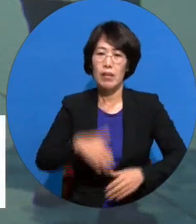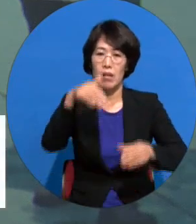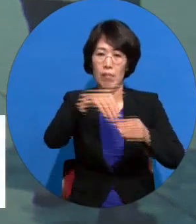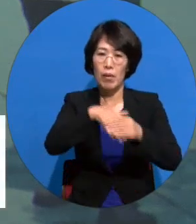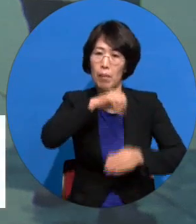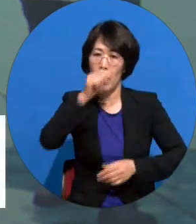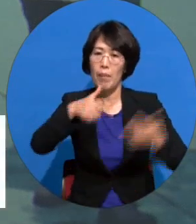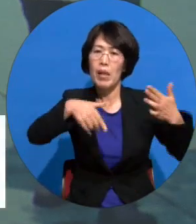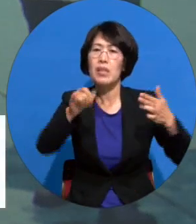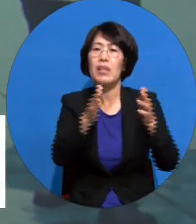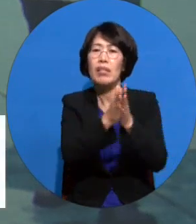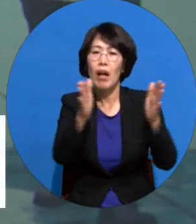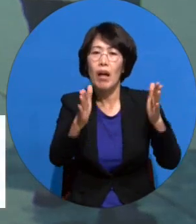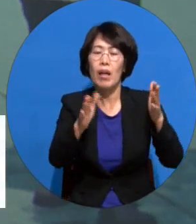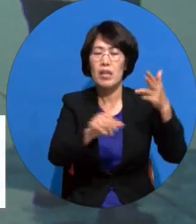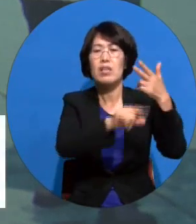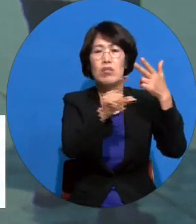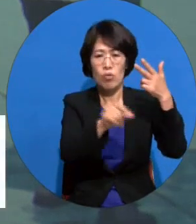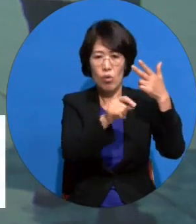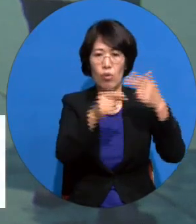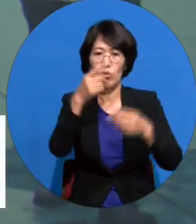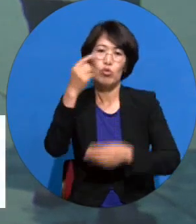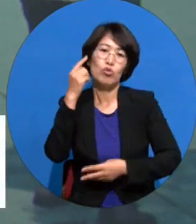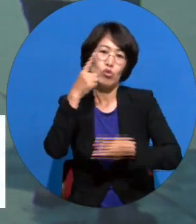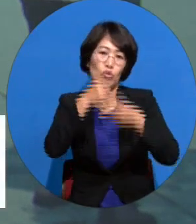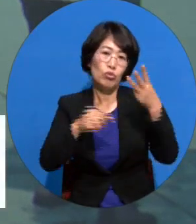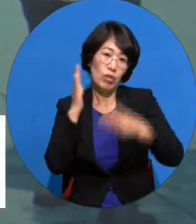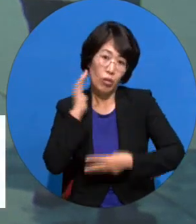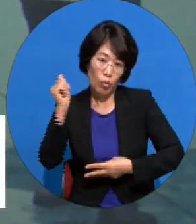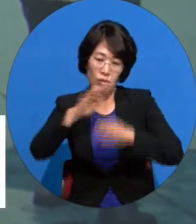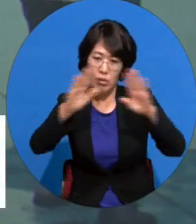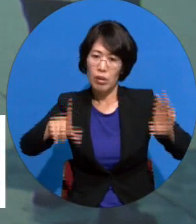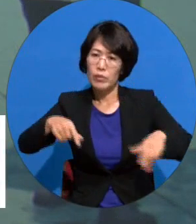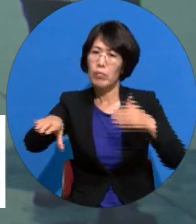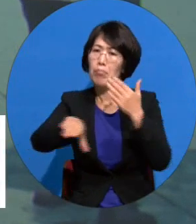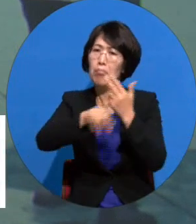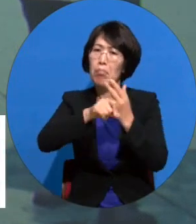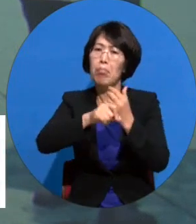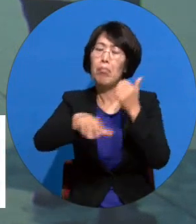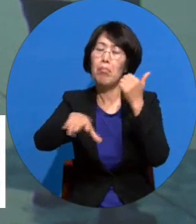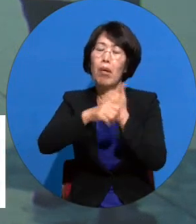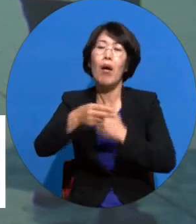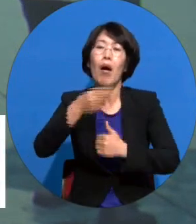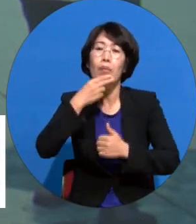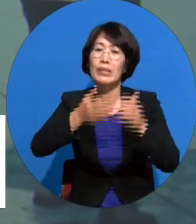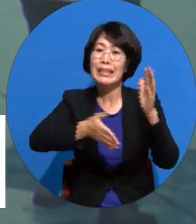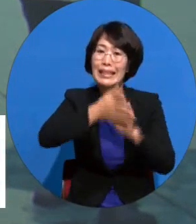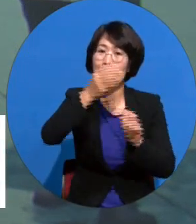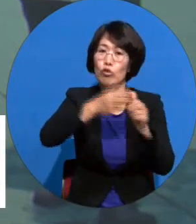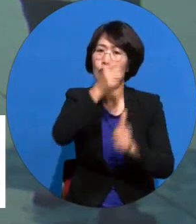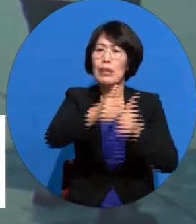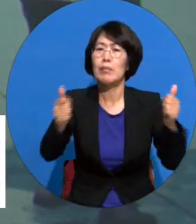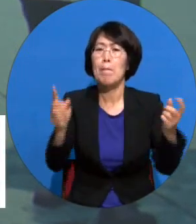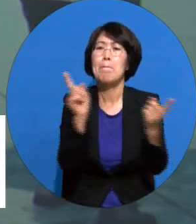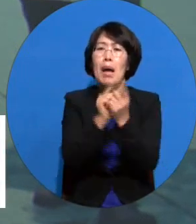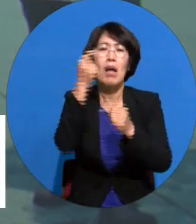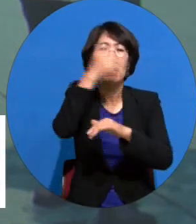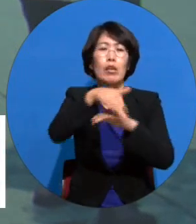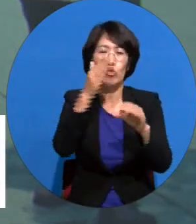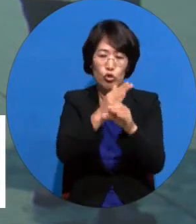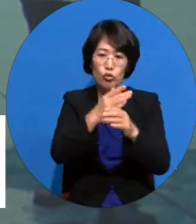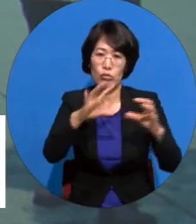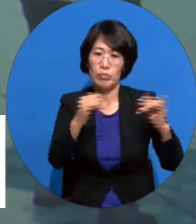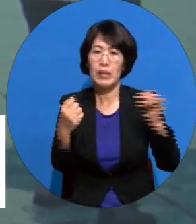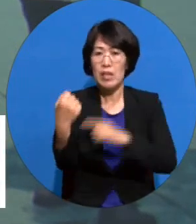민선 8기가 시작되는 다음 달 윤석열 대통령과 전남 지역 무소속 시장 군수들의 만남이 추진되고 있습니다.